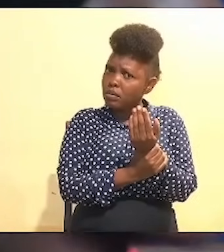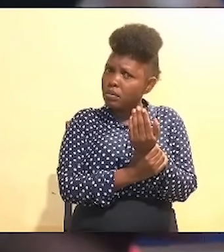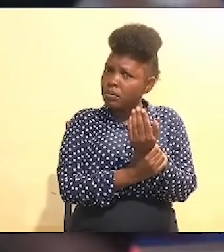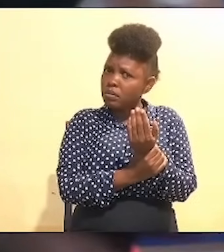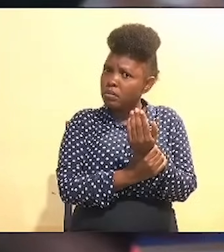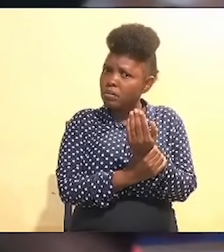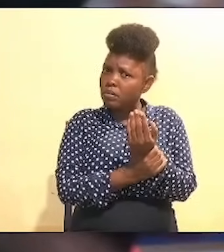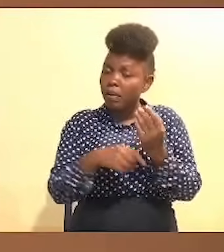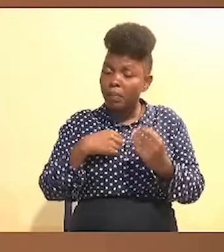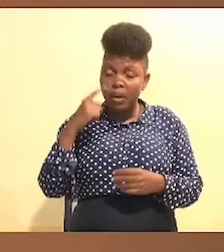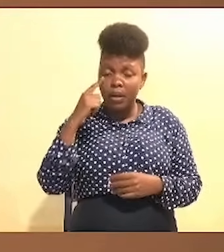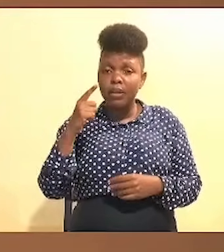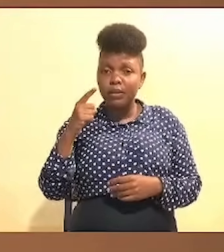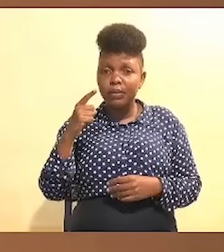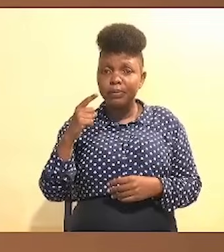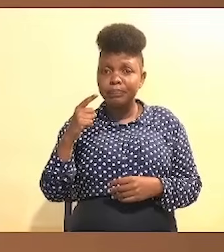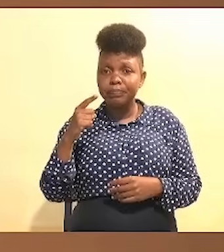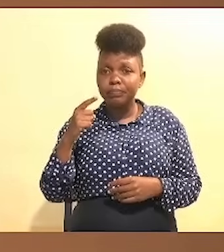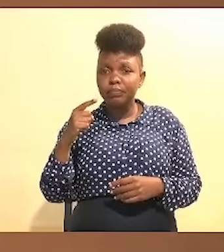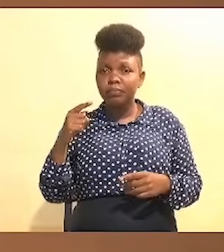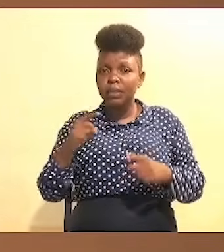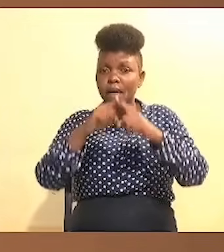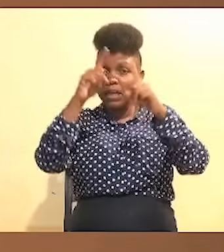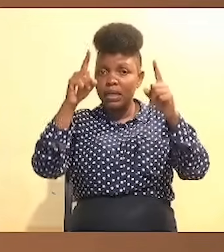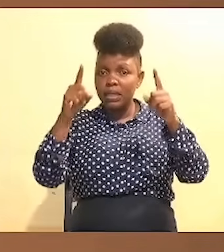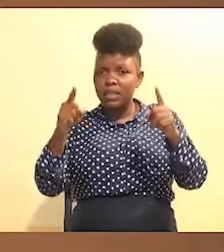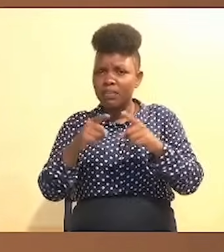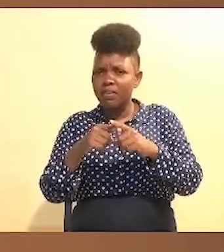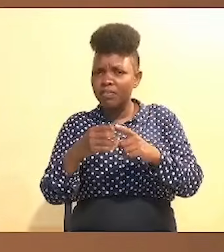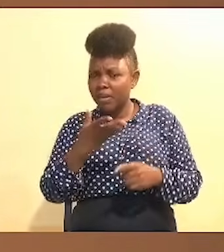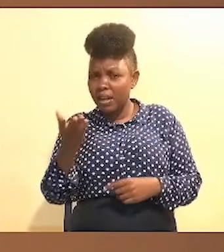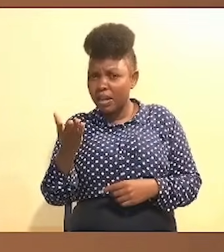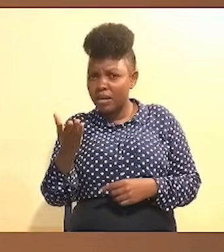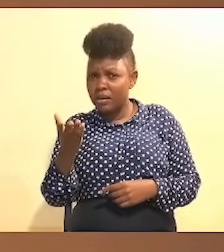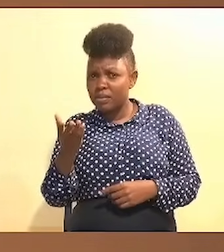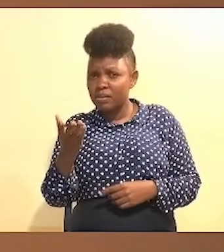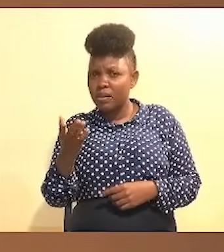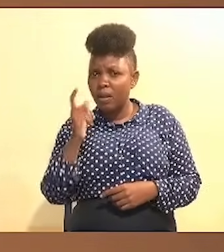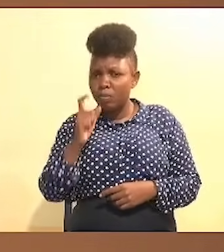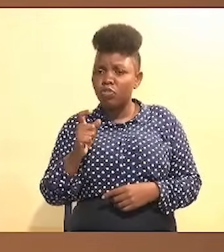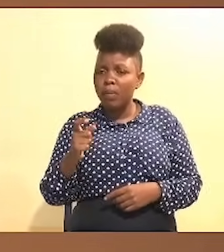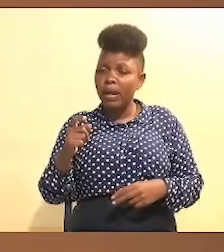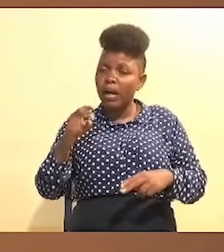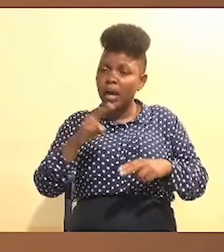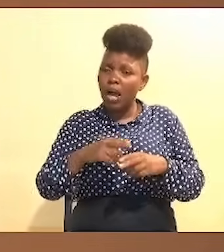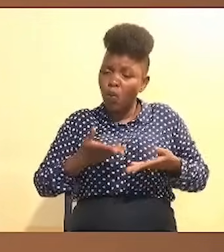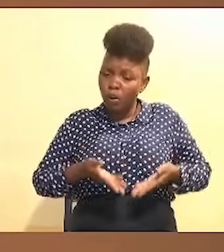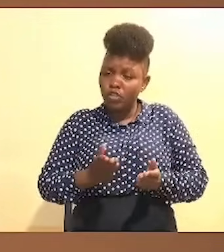Niliona ka klipu fulani, bibi mzee joto limekuwa kali, amekaa kwenye chombo cha maji anajimwagia mwagia maji. Sijui